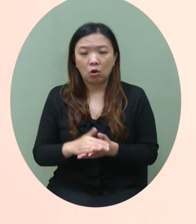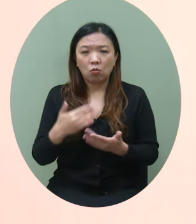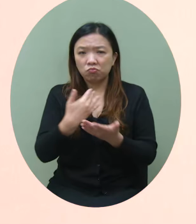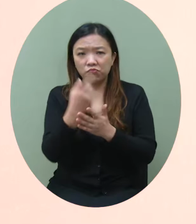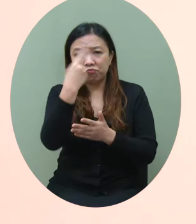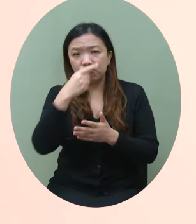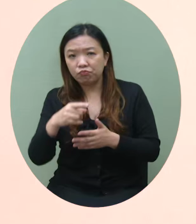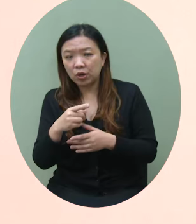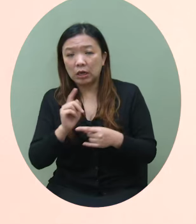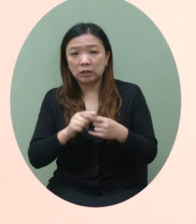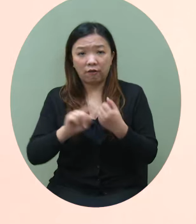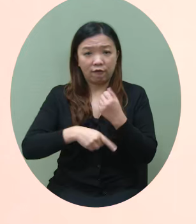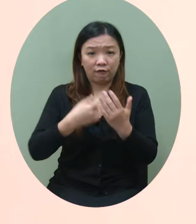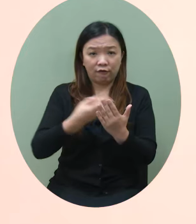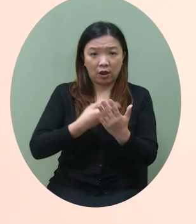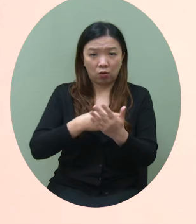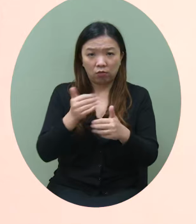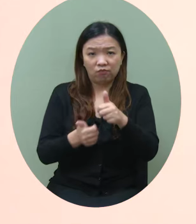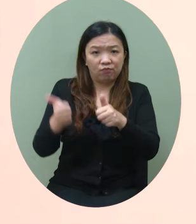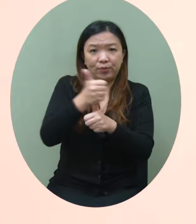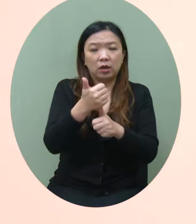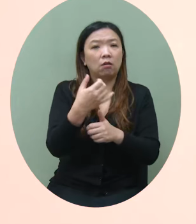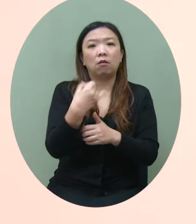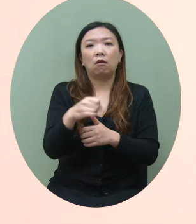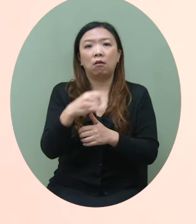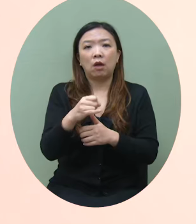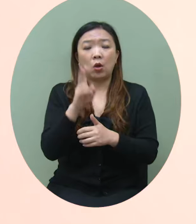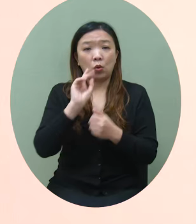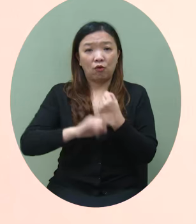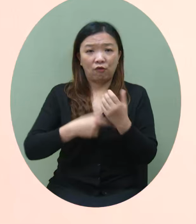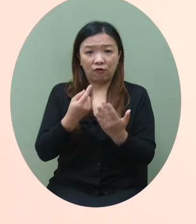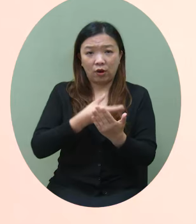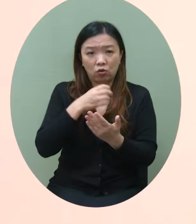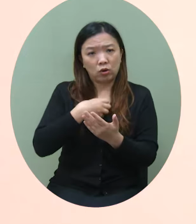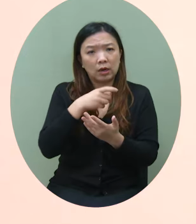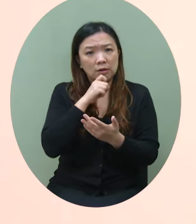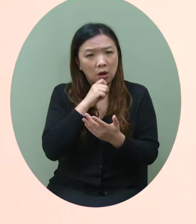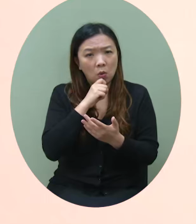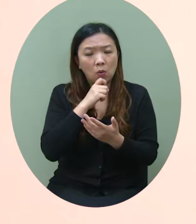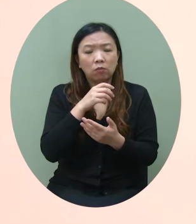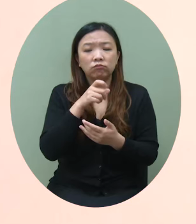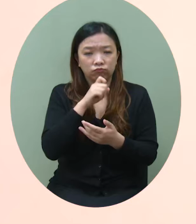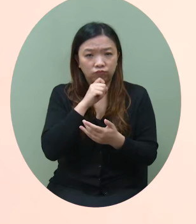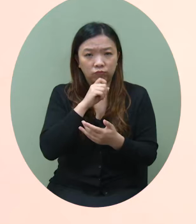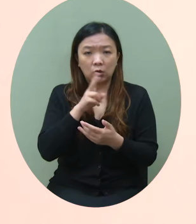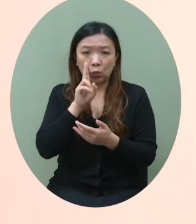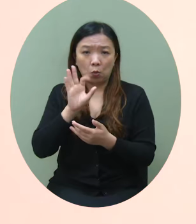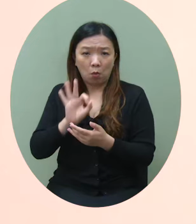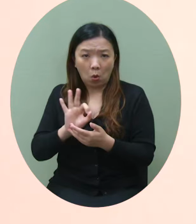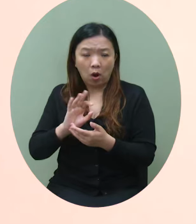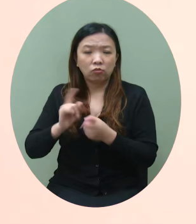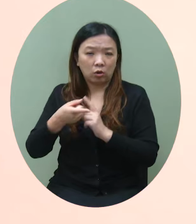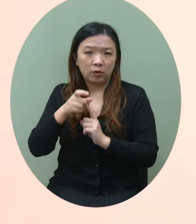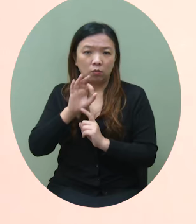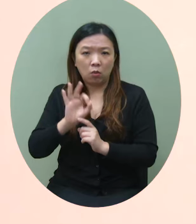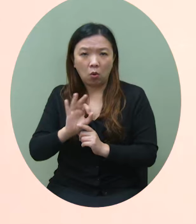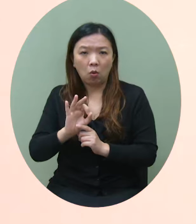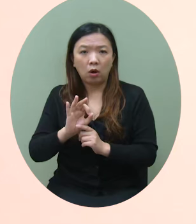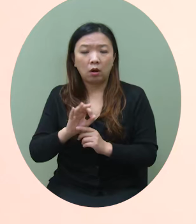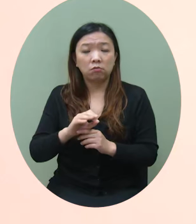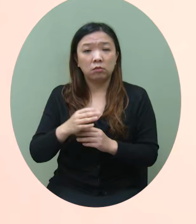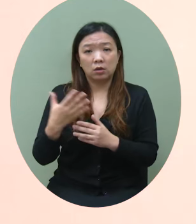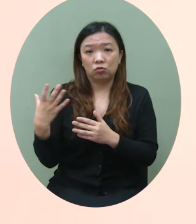律的法律認為你有你就有法律認為你沒有你就沒有但如果大家留意最近的完善選舉制度去到